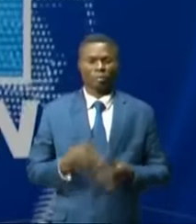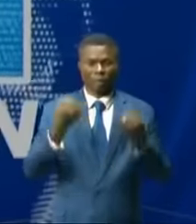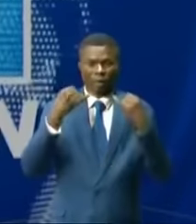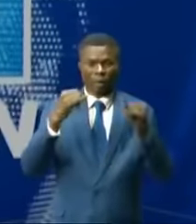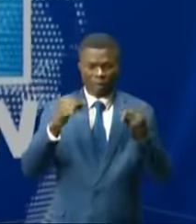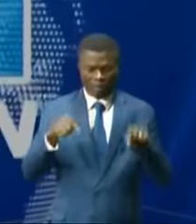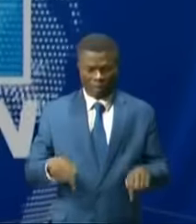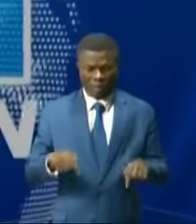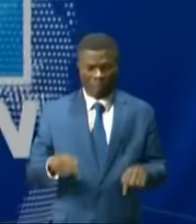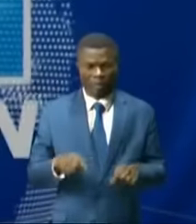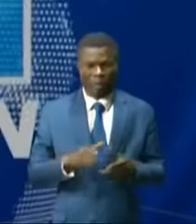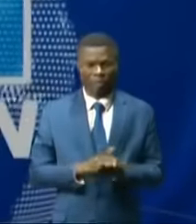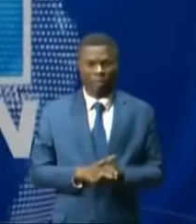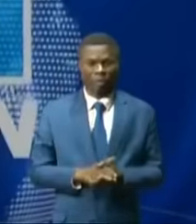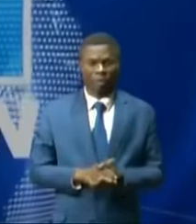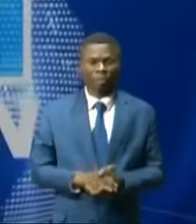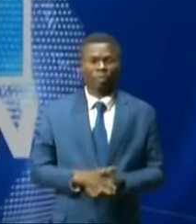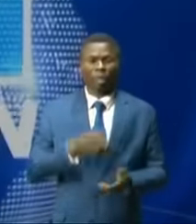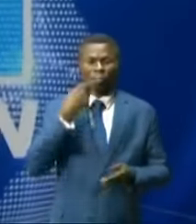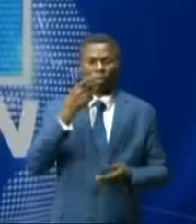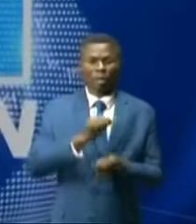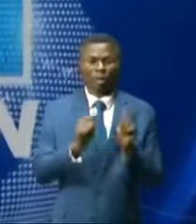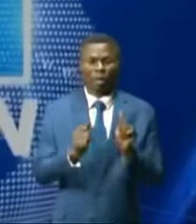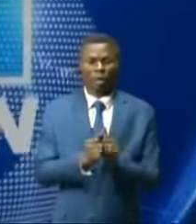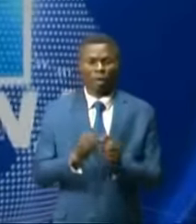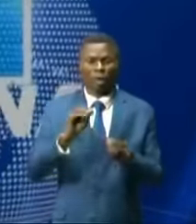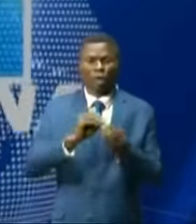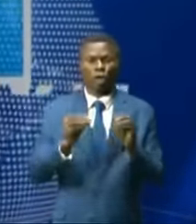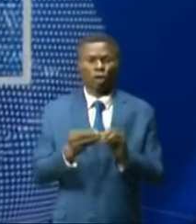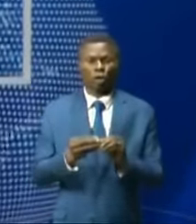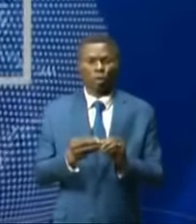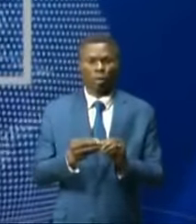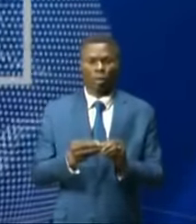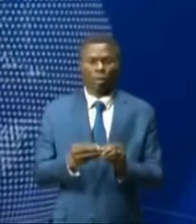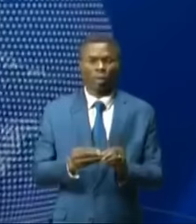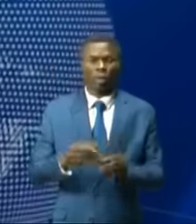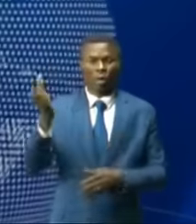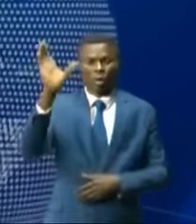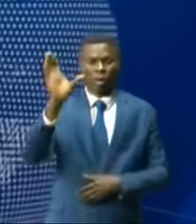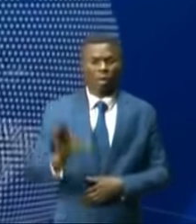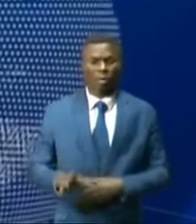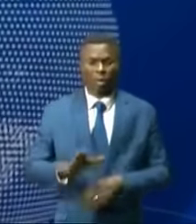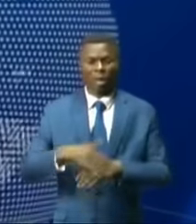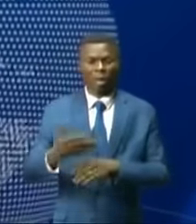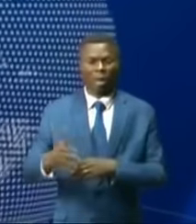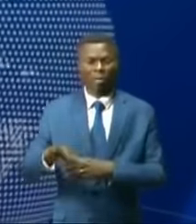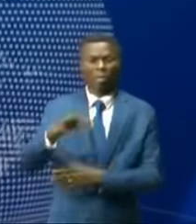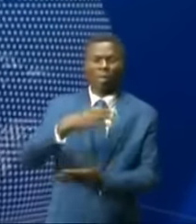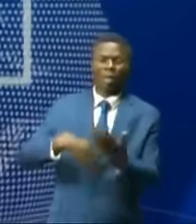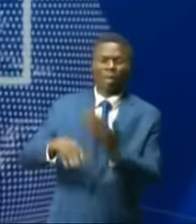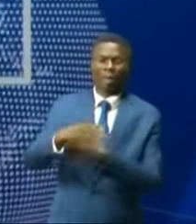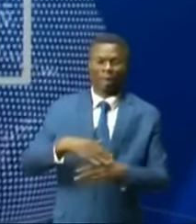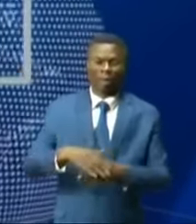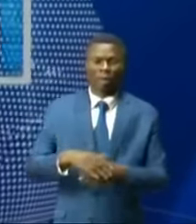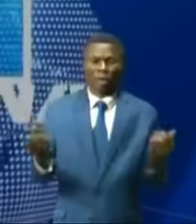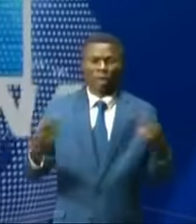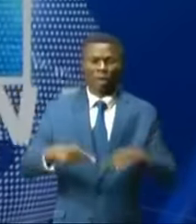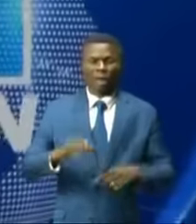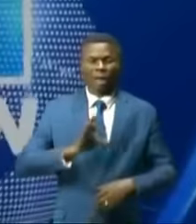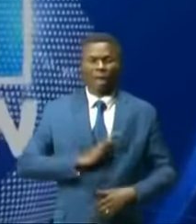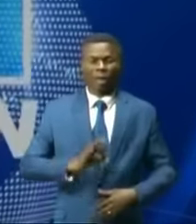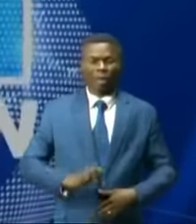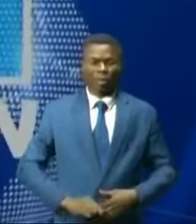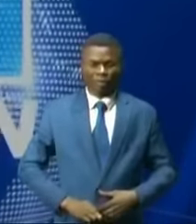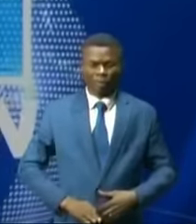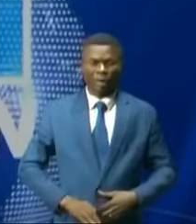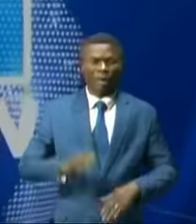L'actualité chez nous, on en sait un peu plus sur le bilan macabre du drame de Mbanzangongo après la bousculade lors du meeting du candidat de l'Union